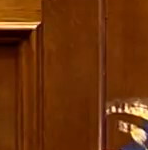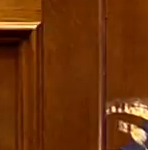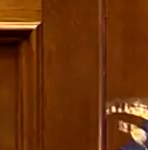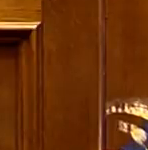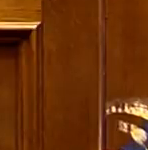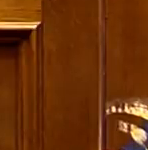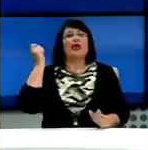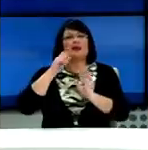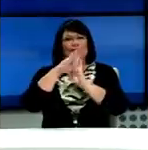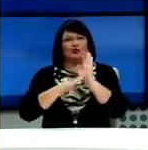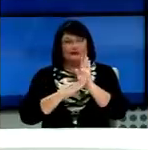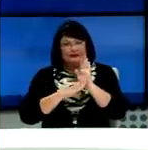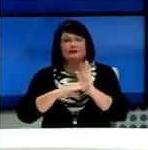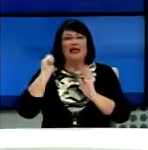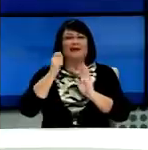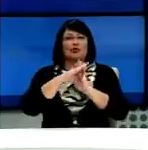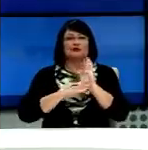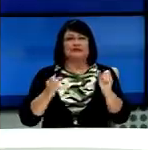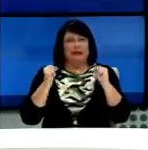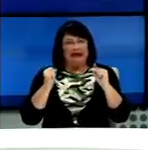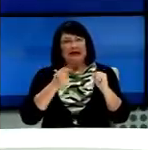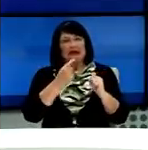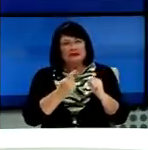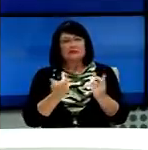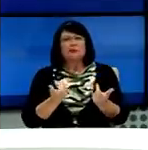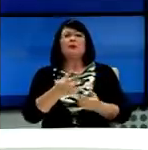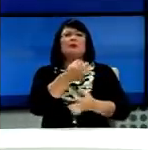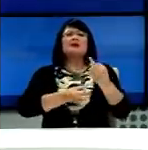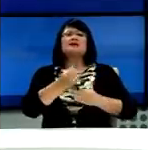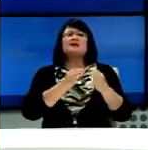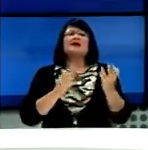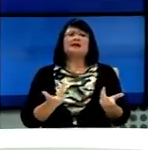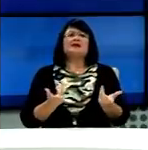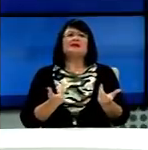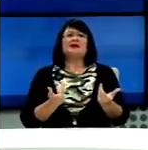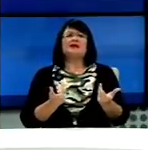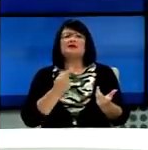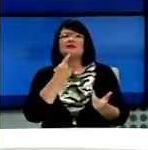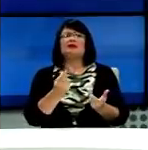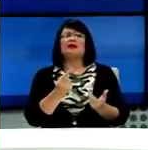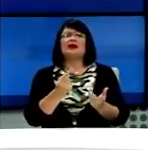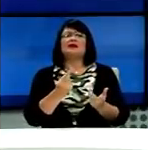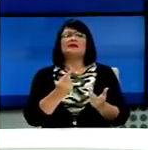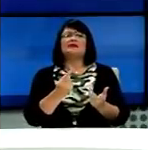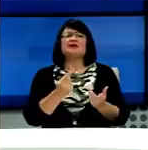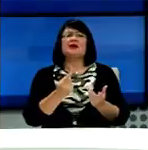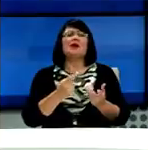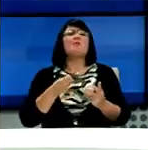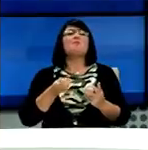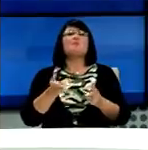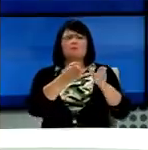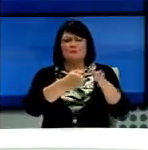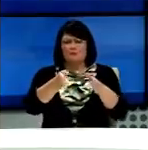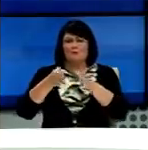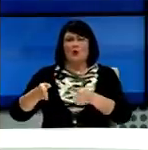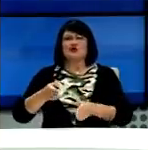τι κάνατε με τις προσλήψεις προσωπικού της αναγκαίες? Μας λέτε διαρκώς για το πόσες μονάδες εντατικής θεραπείας έχουμε. Κοιτάξτε, οι μονάδες δεν είναι τα